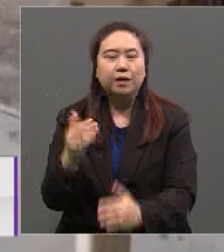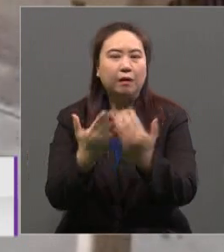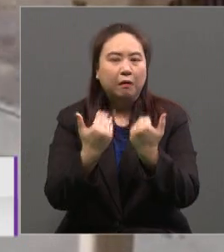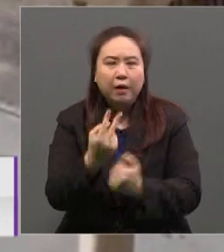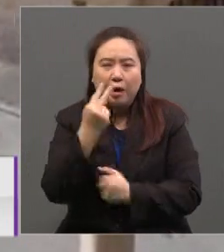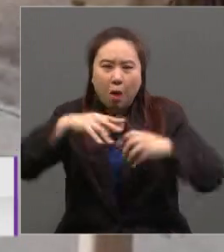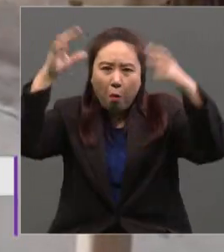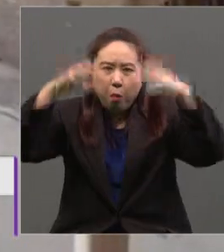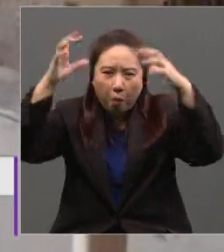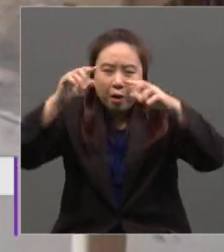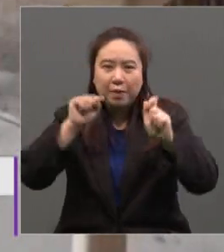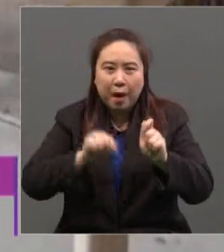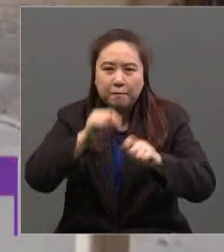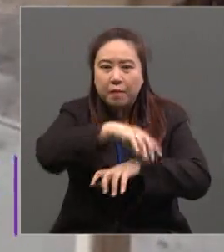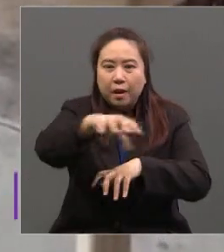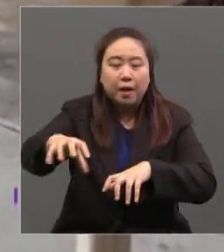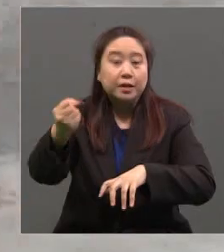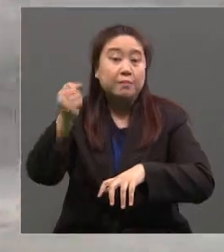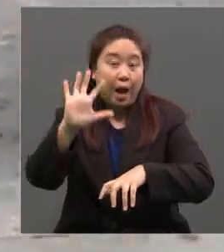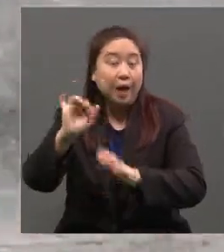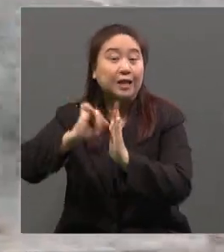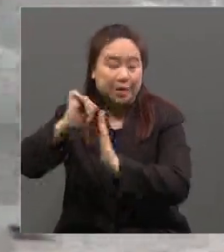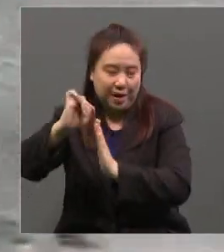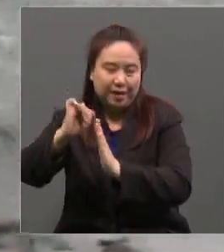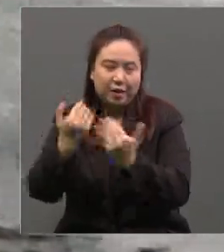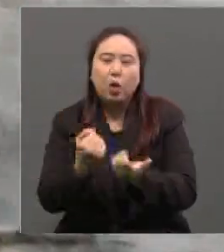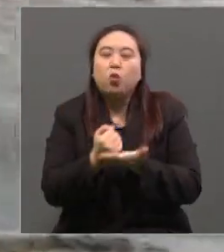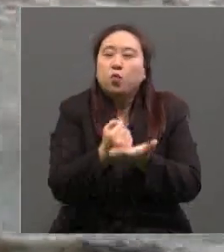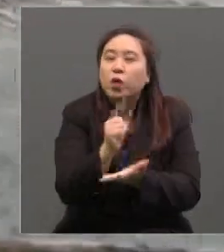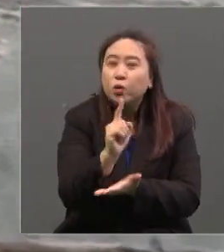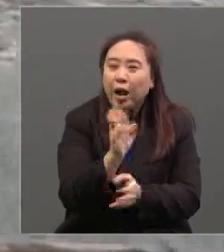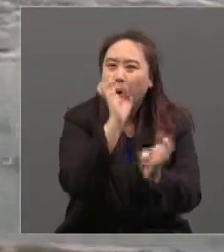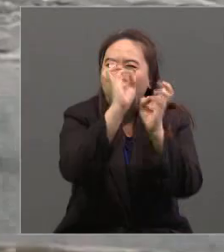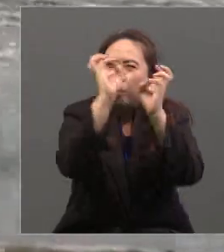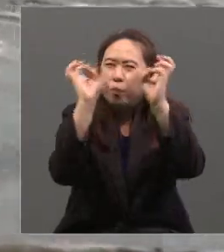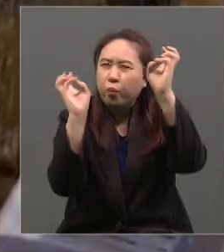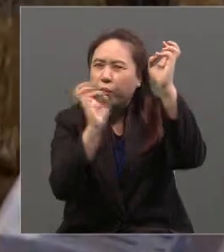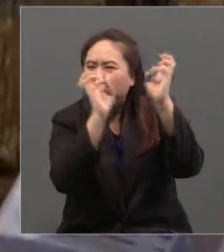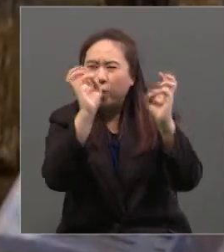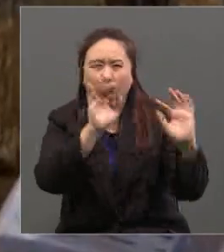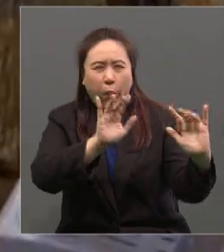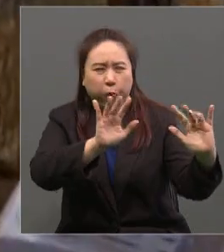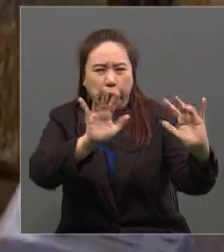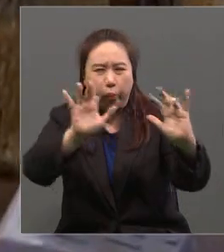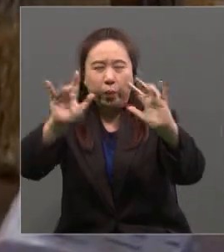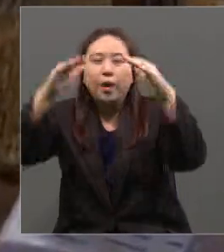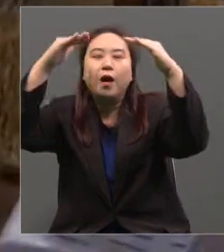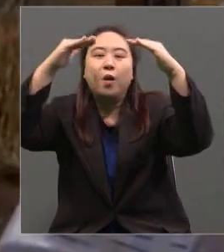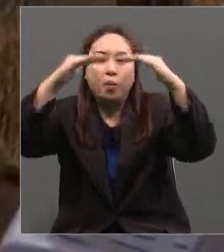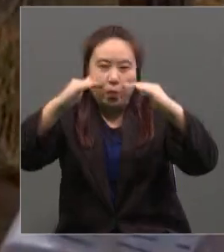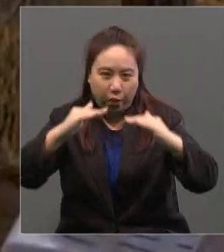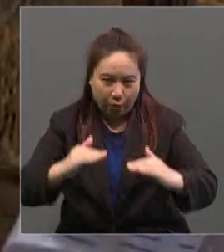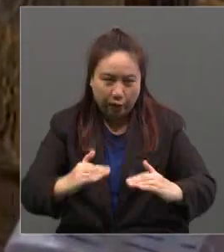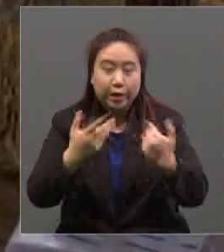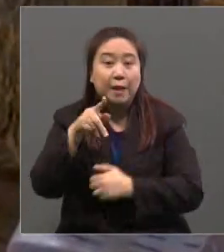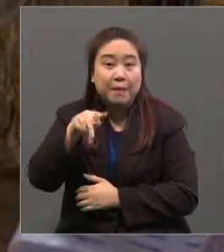ที่ตกกระจายใน15อำเภอของจังหวัดเชียงใหม่ก็ช่วยบรรเทาแล้วก็ลดหมอกควันไฟป่าที่ปกคลุมทั่วเมืองจนค่าฝุ่น PM 2.5 เช้